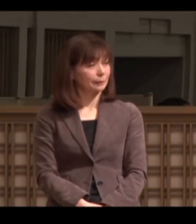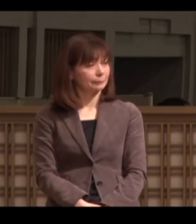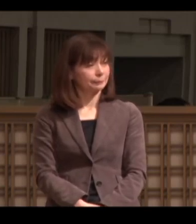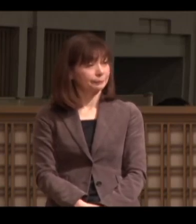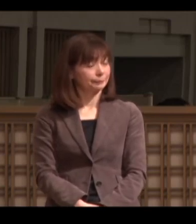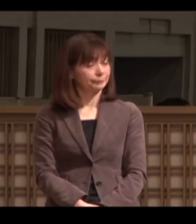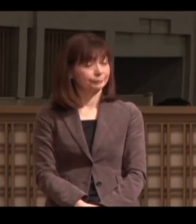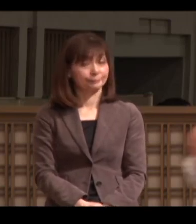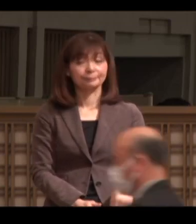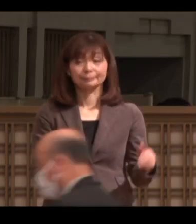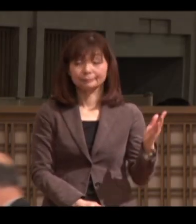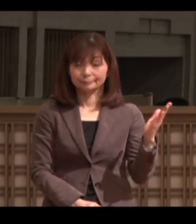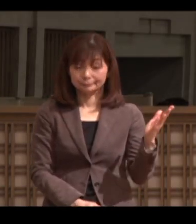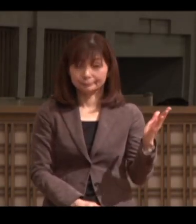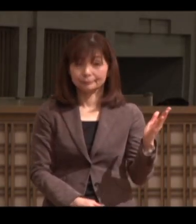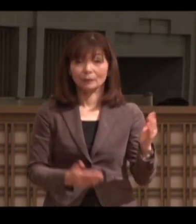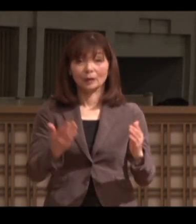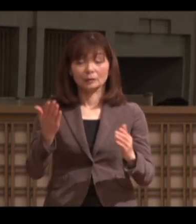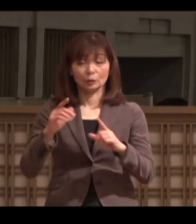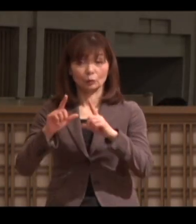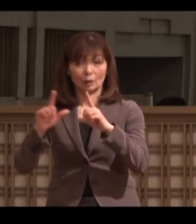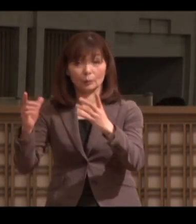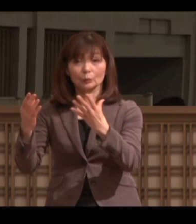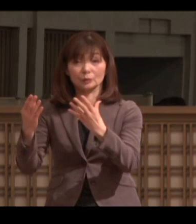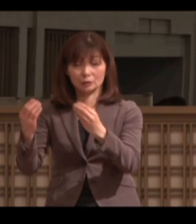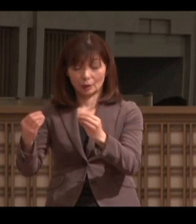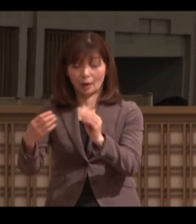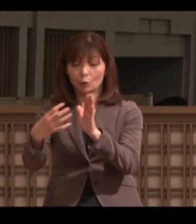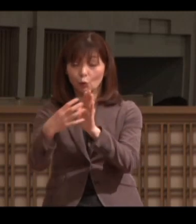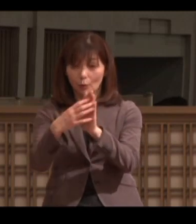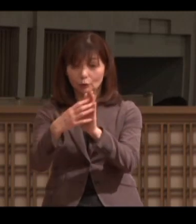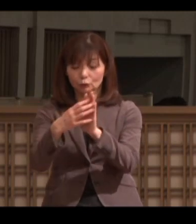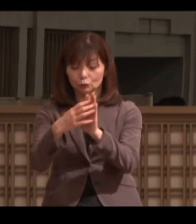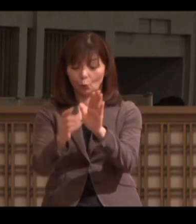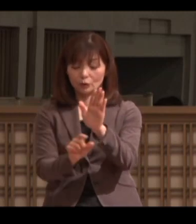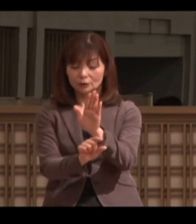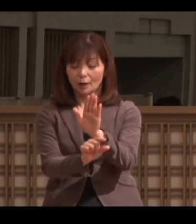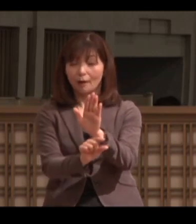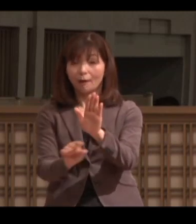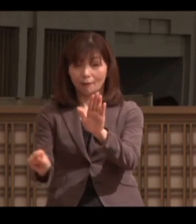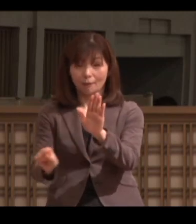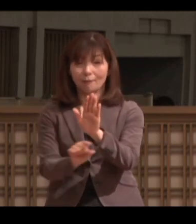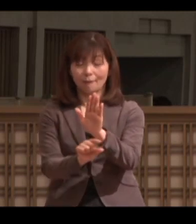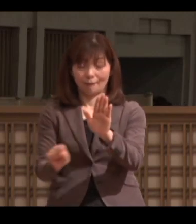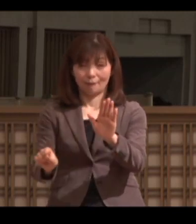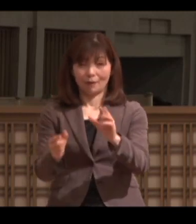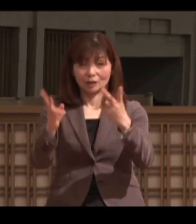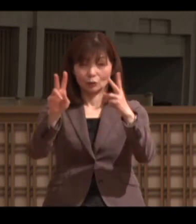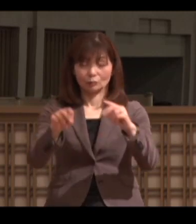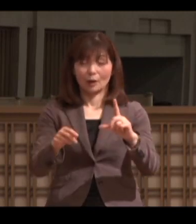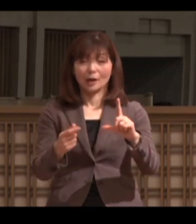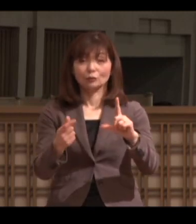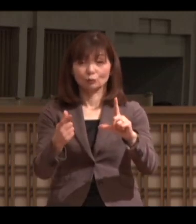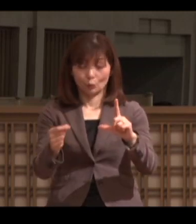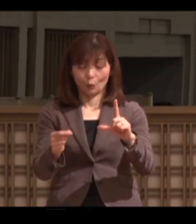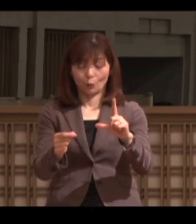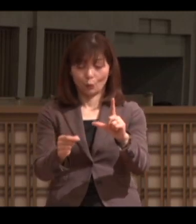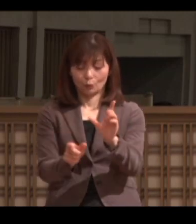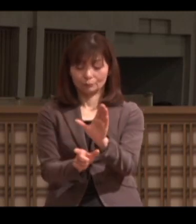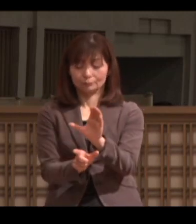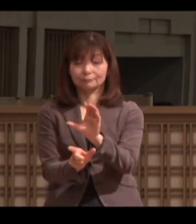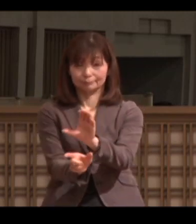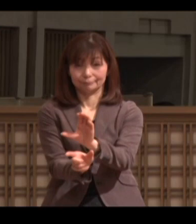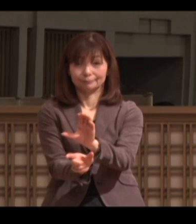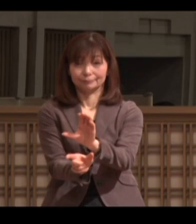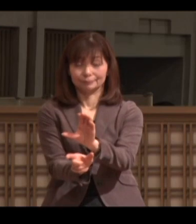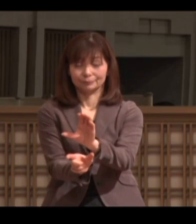ますこちらは先ほど発表いたしましたロゴマークの下に広島エルモの文字をデザインしたバージョンです